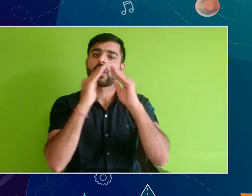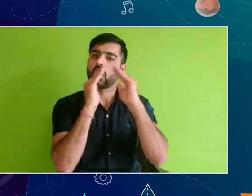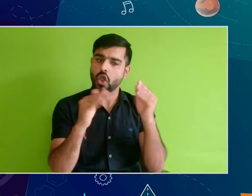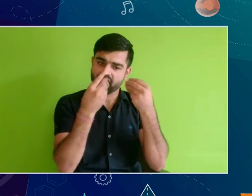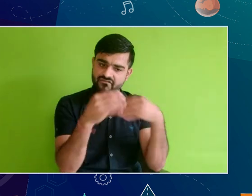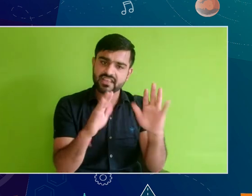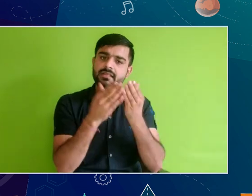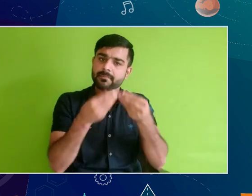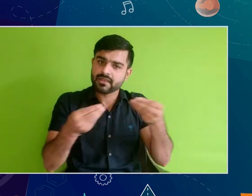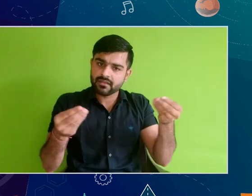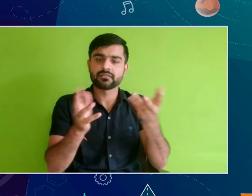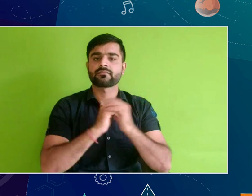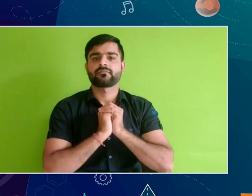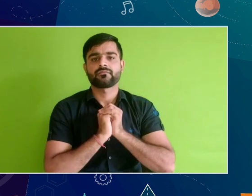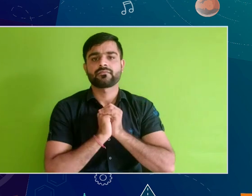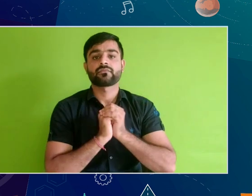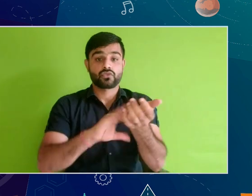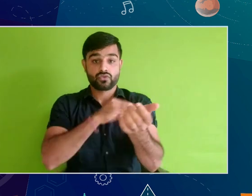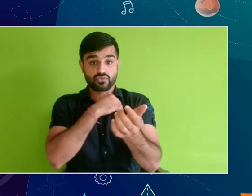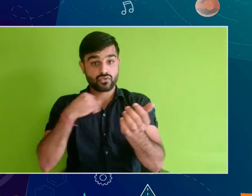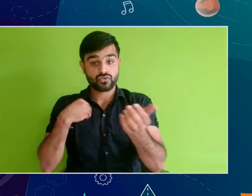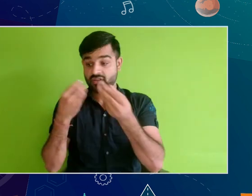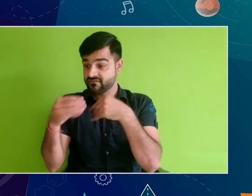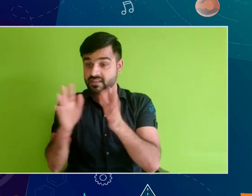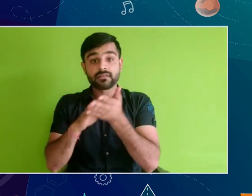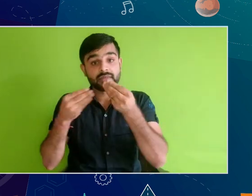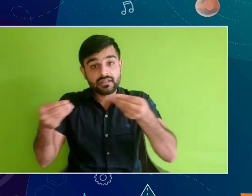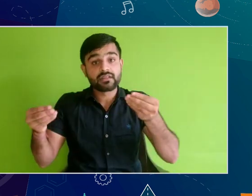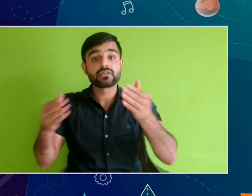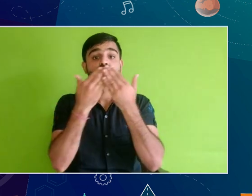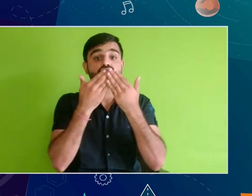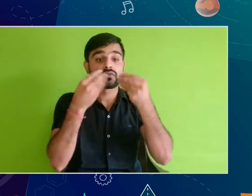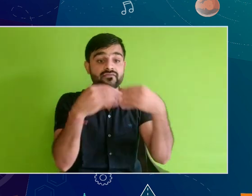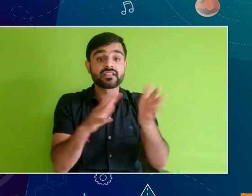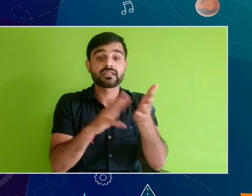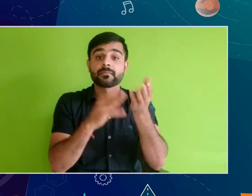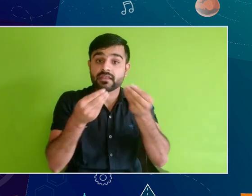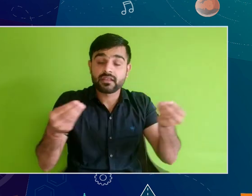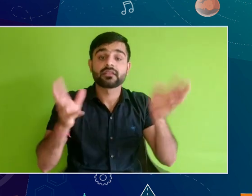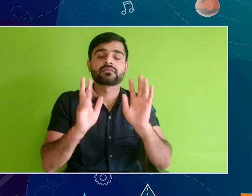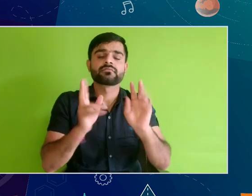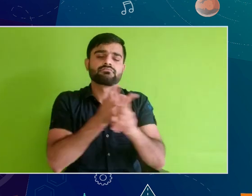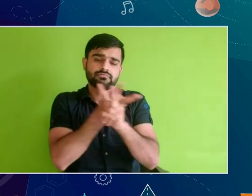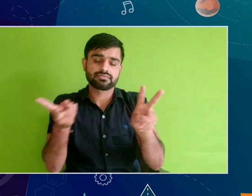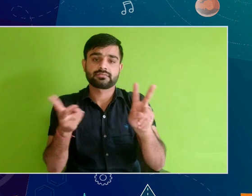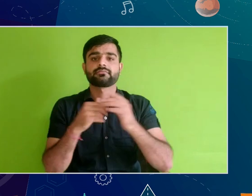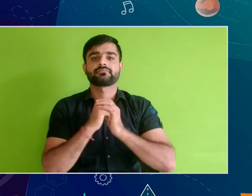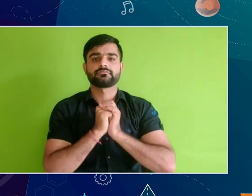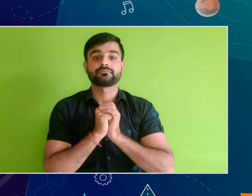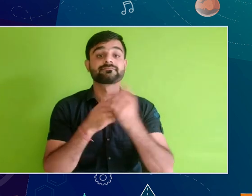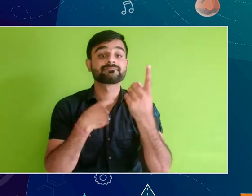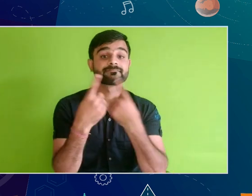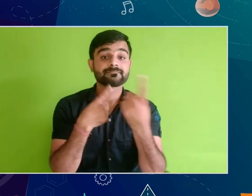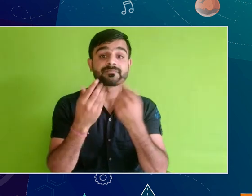है, हॉस्पिटल्स में वेस्ट मटेरियल है, स्कूल्स में वेस्ट मटेरियल है। अब हमें बात करनी है चिल्ड्रन